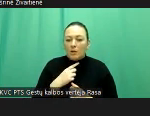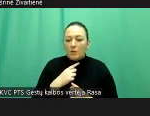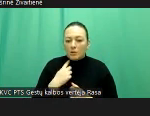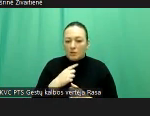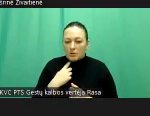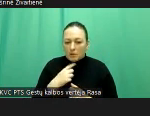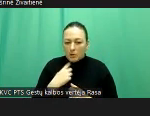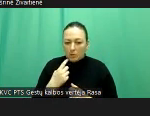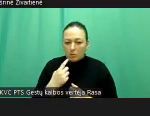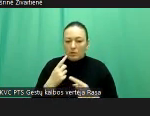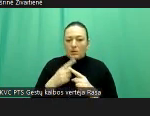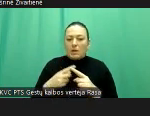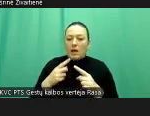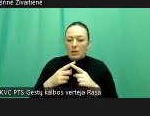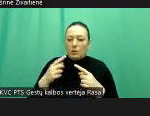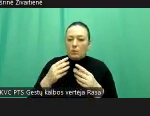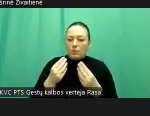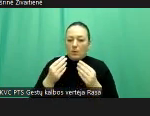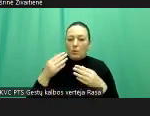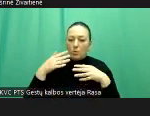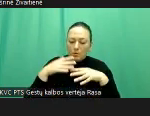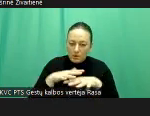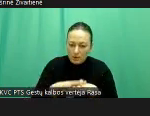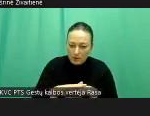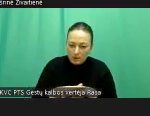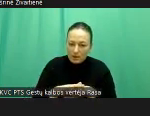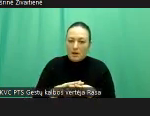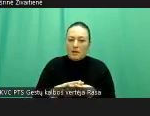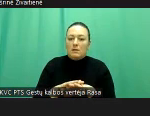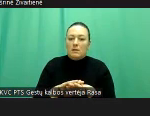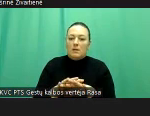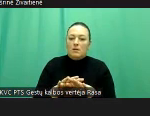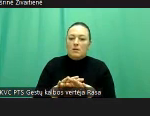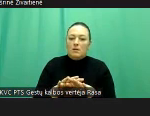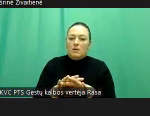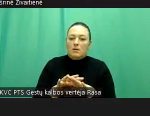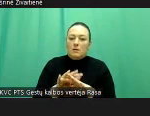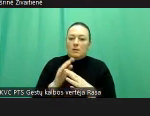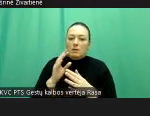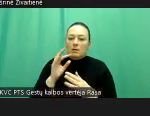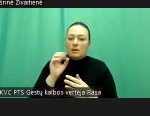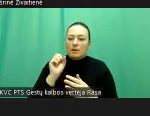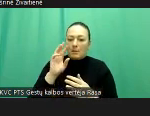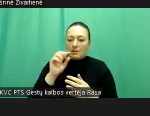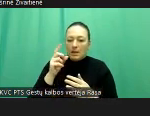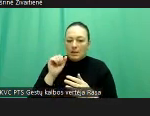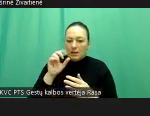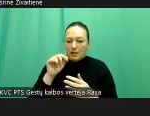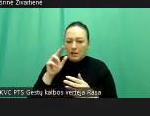Daugia dalykė integracija, tarp dalykinė integracija ir tarp dalykinė integracija.